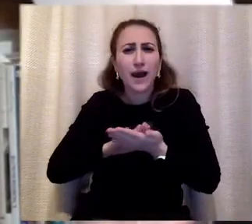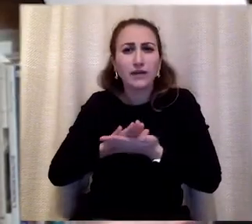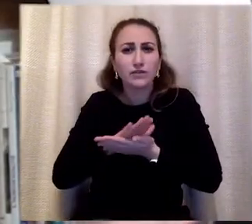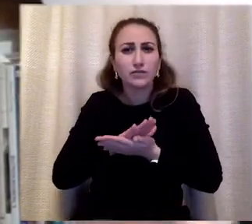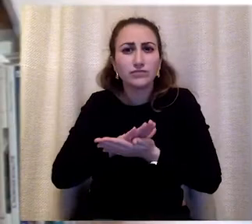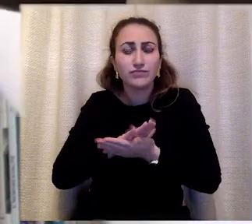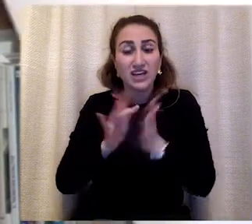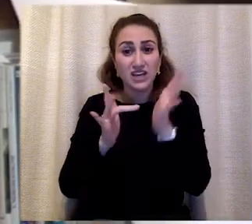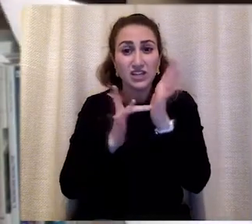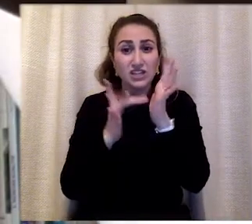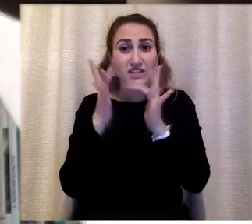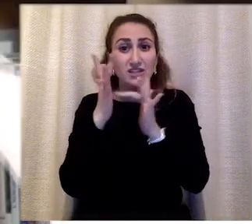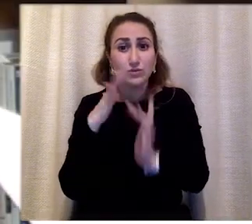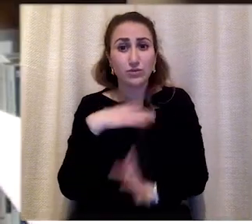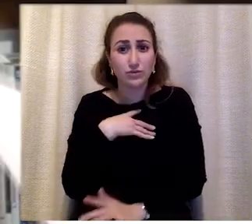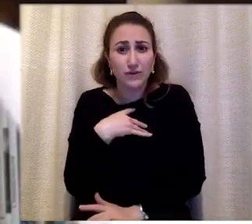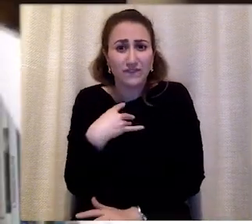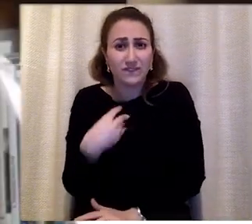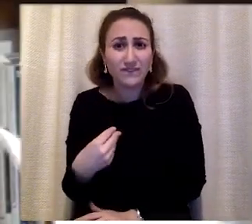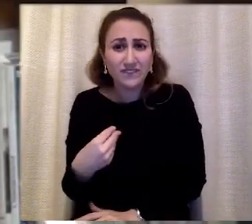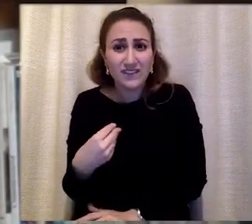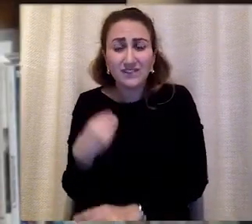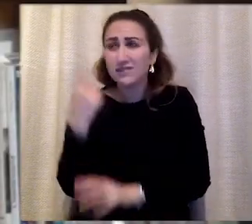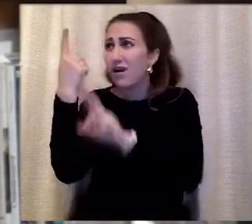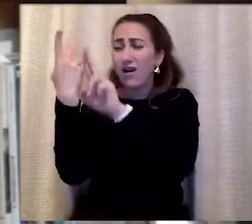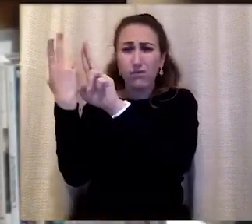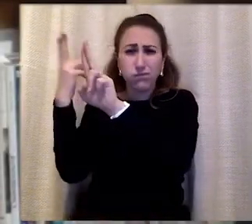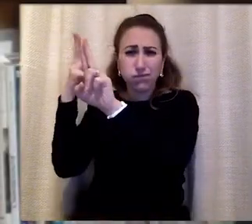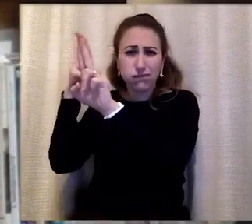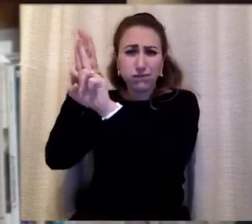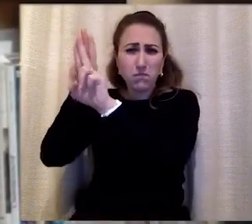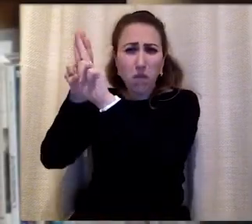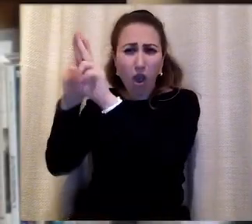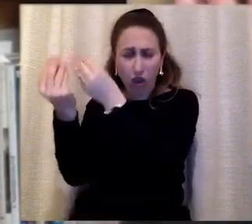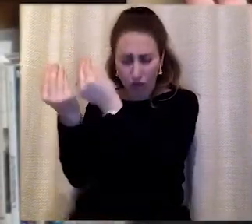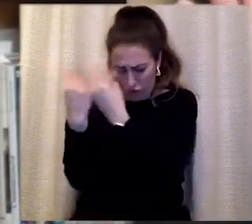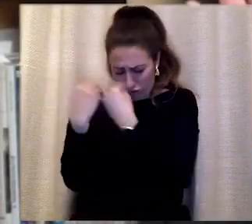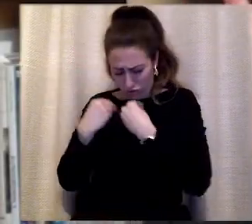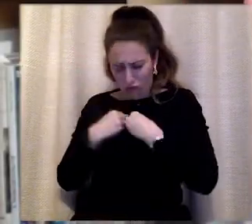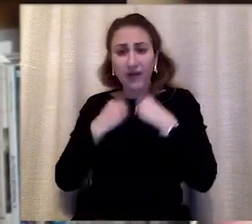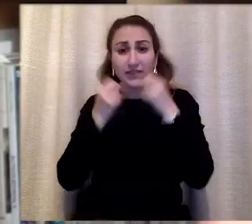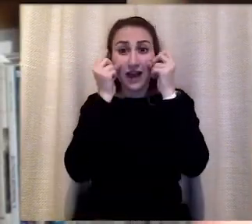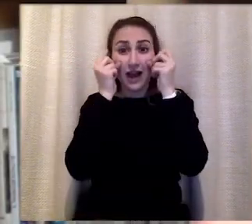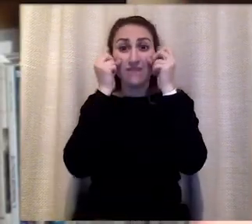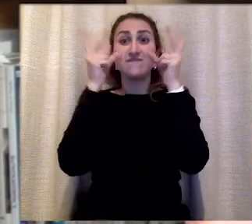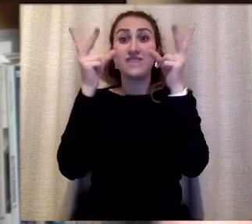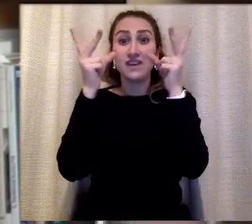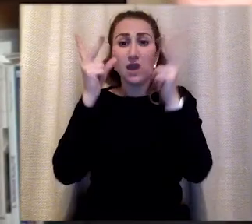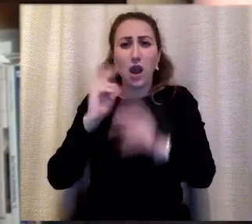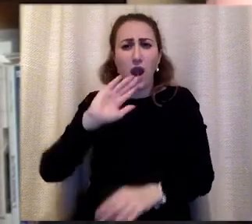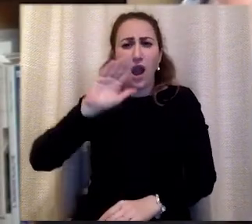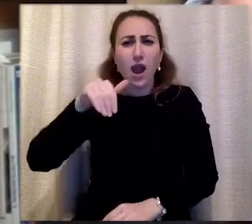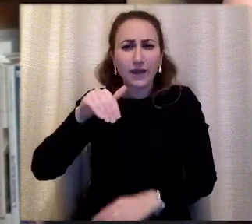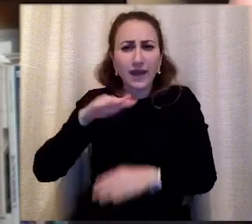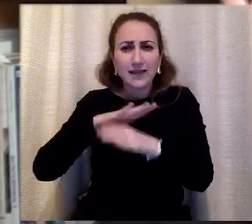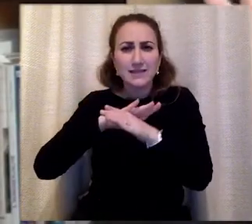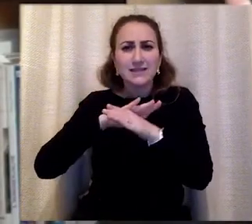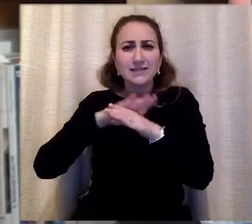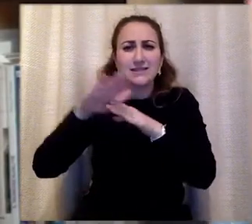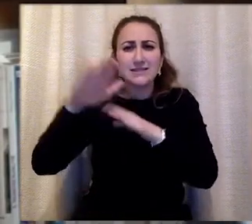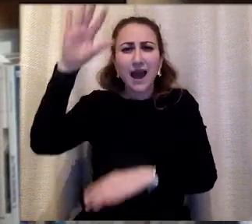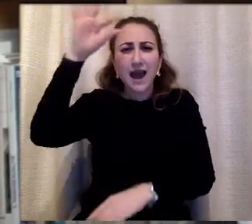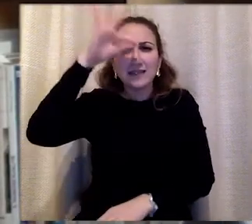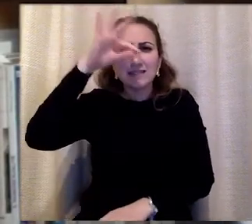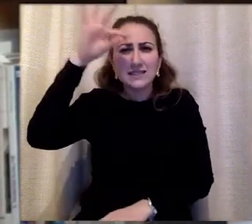puissions recevoir la vie au travers de son sacrifice. Et il y a l'Esprit qui vient et qui rend